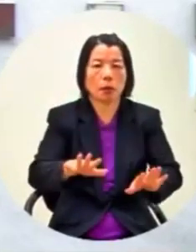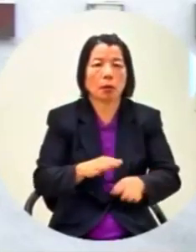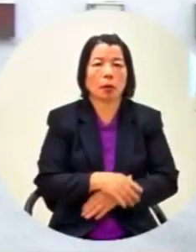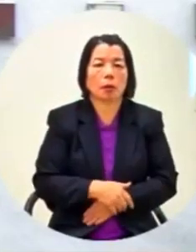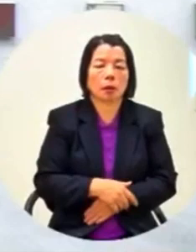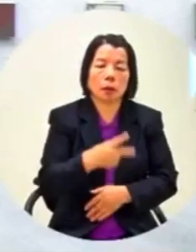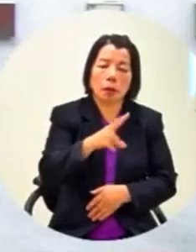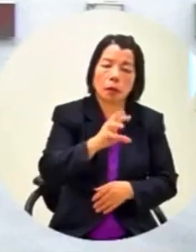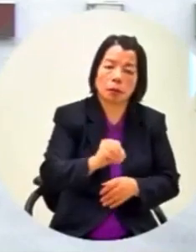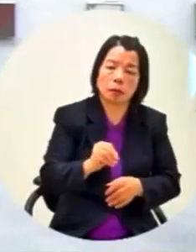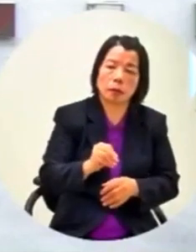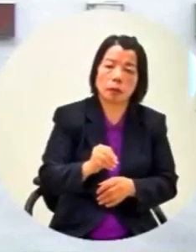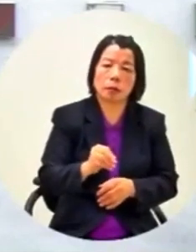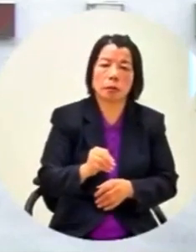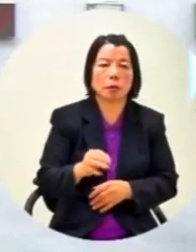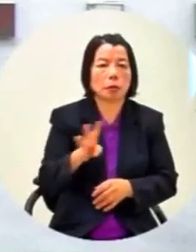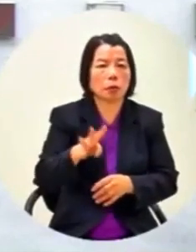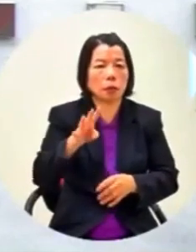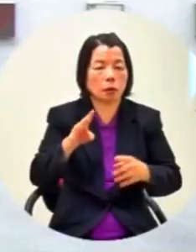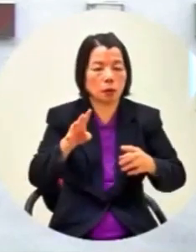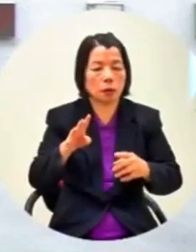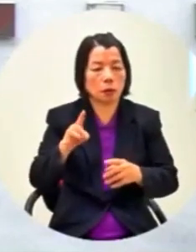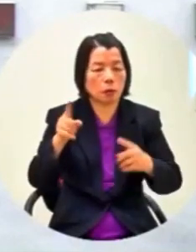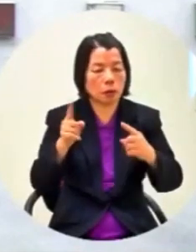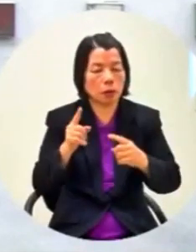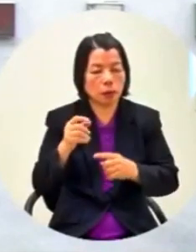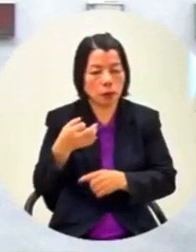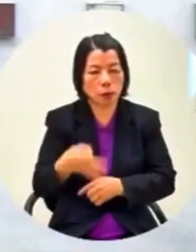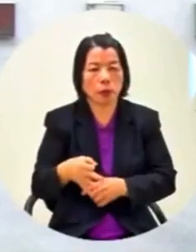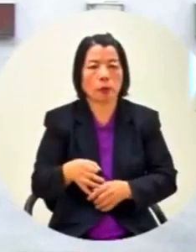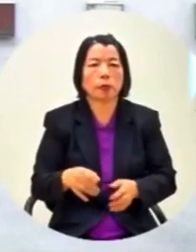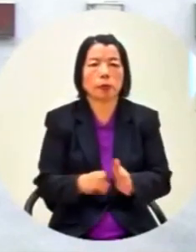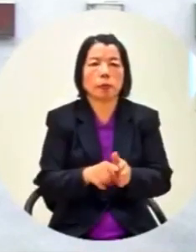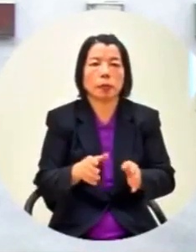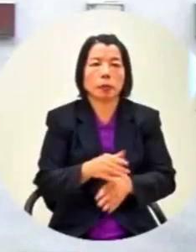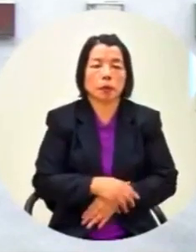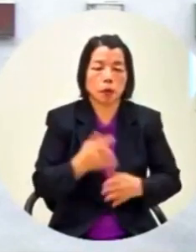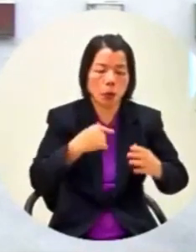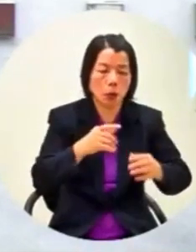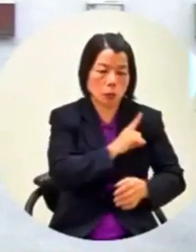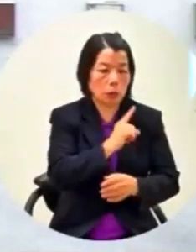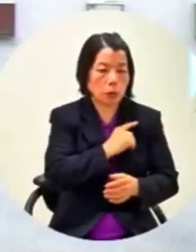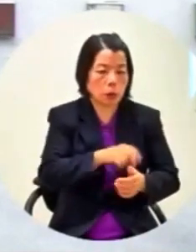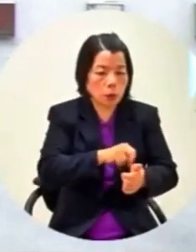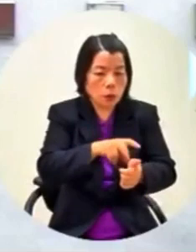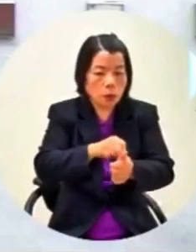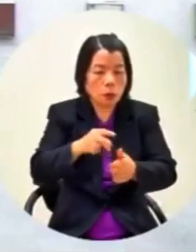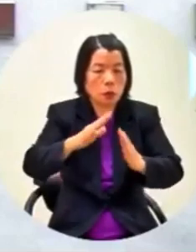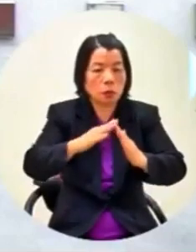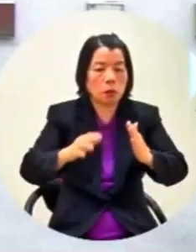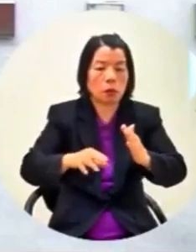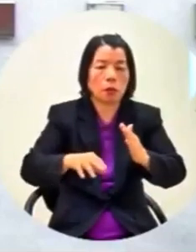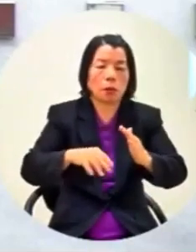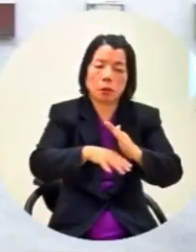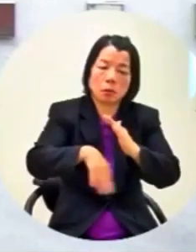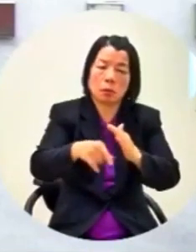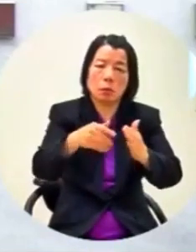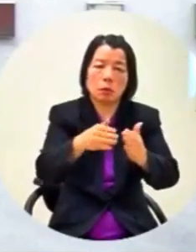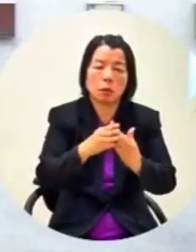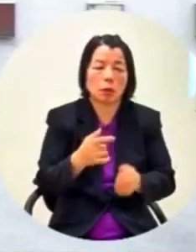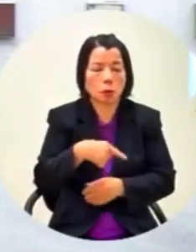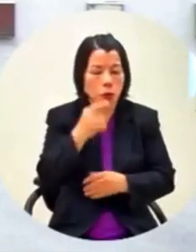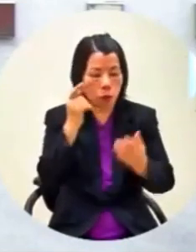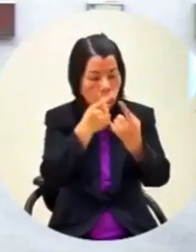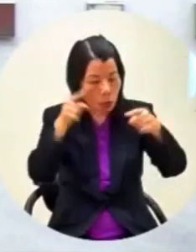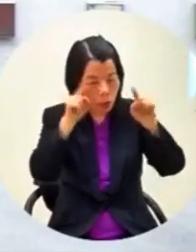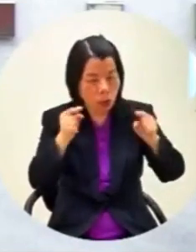24000元。若申请劳工为独立负担家计或子女2人以上就读大专院校，我们加补